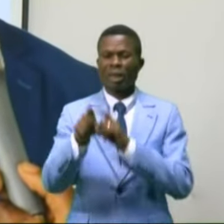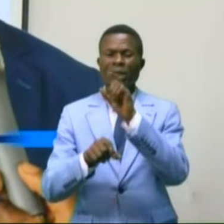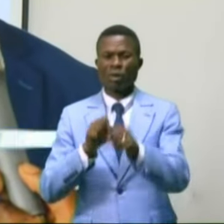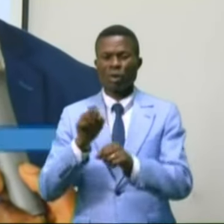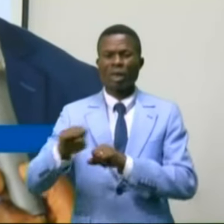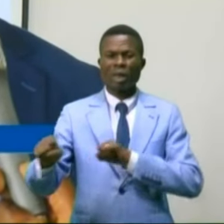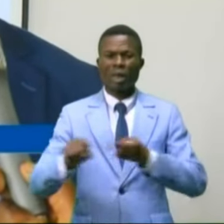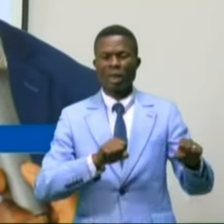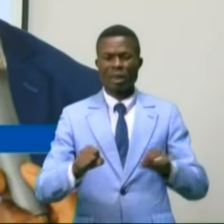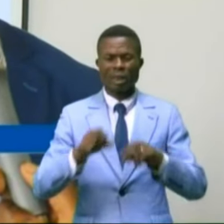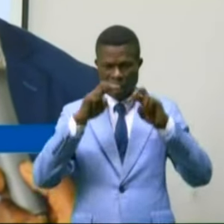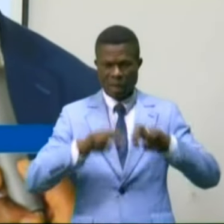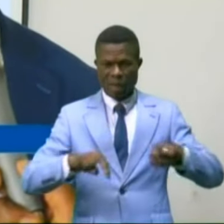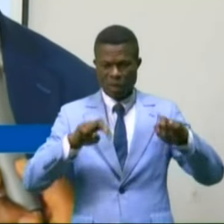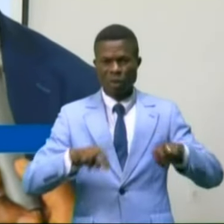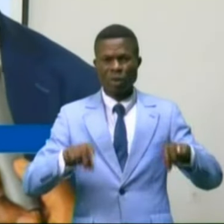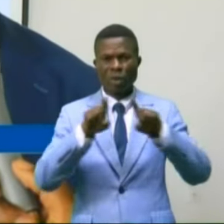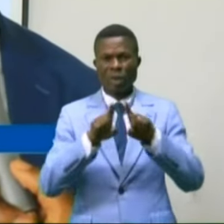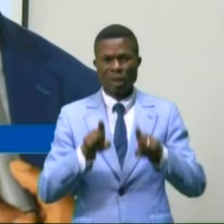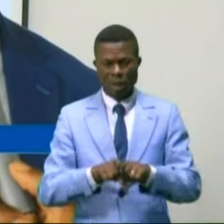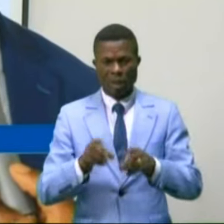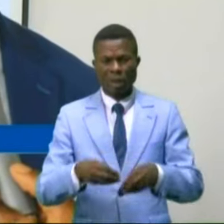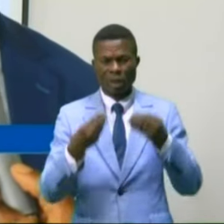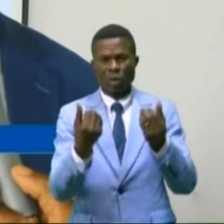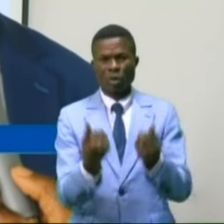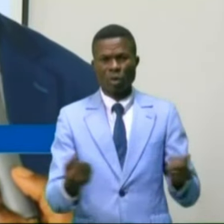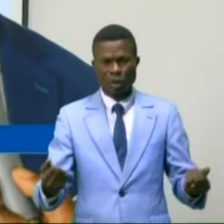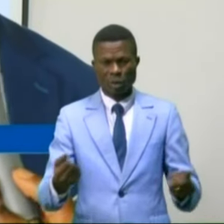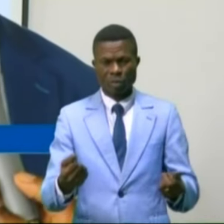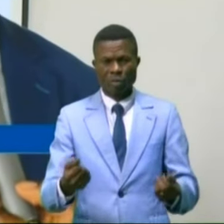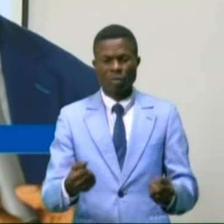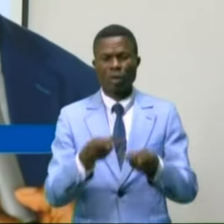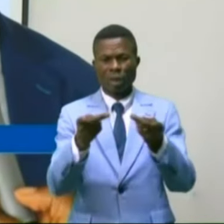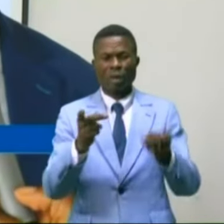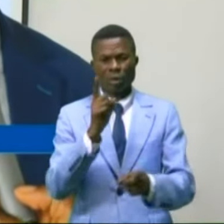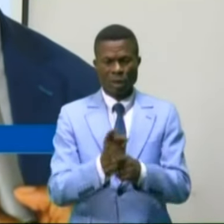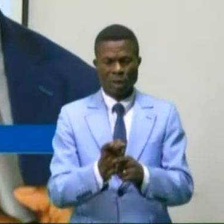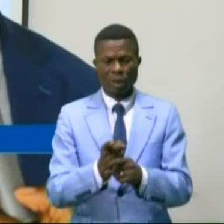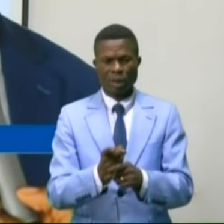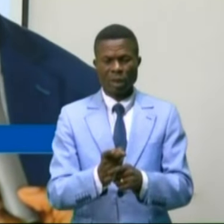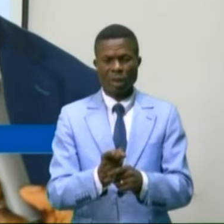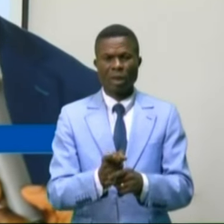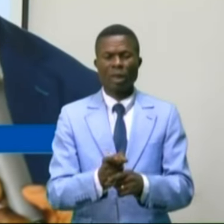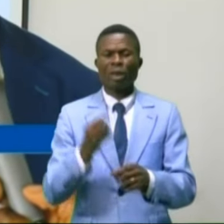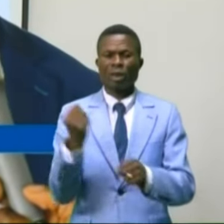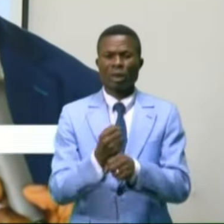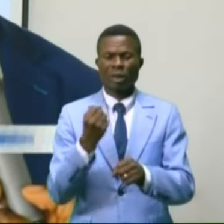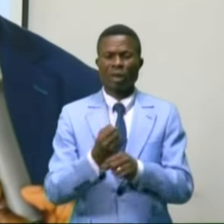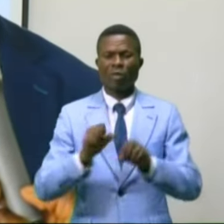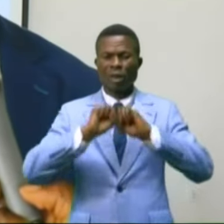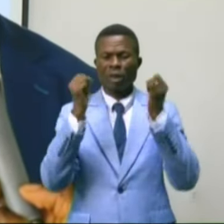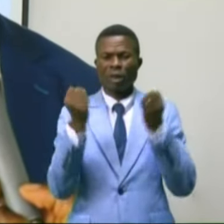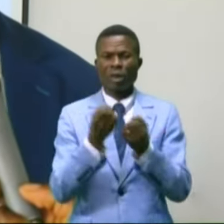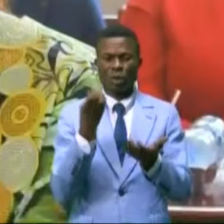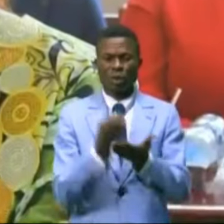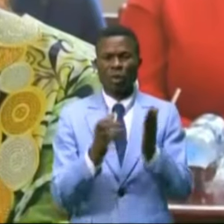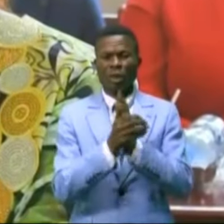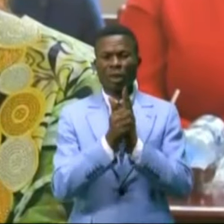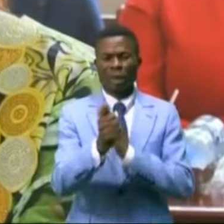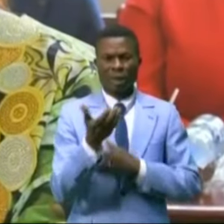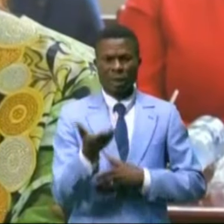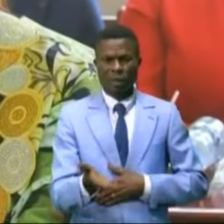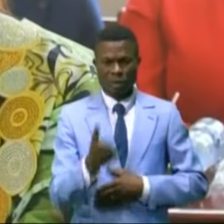examens des analyses et mettre l'enfant dans l'orbite des bénéfices de des services sociaux de qualité